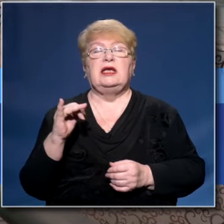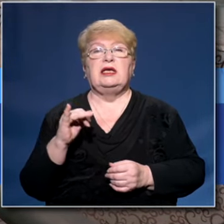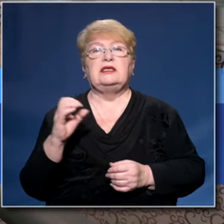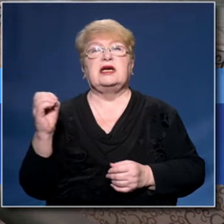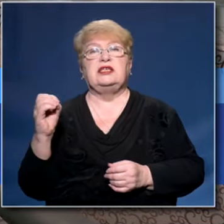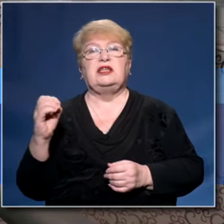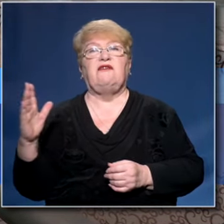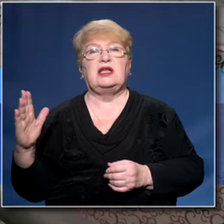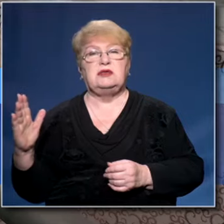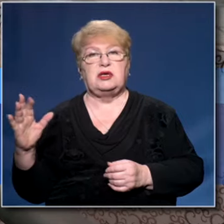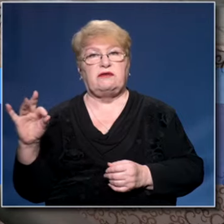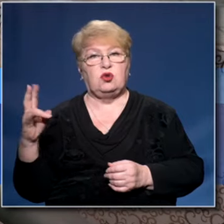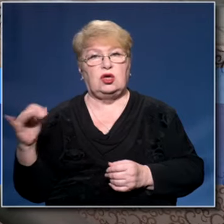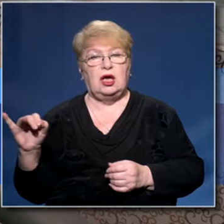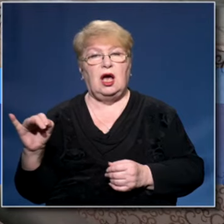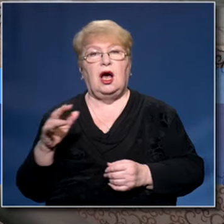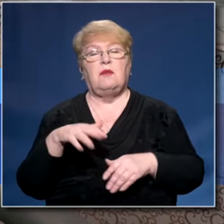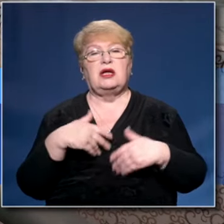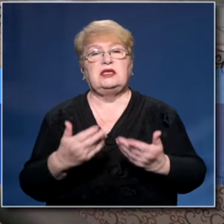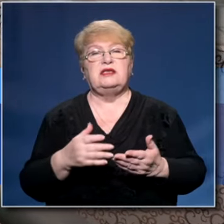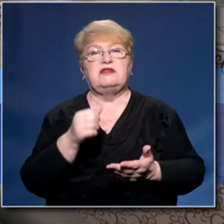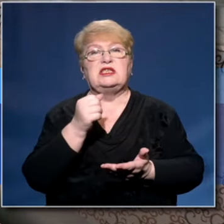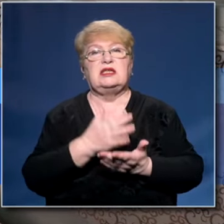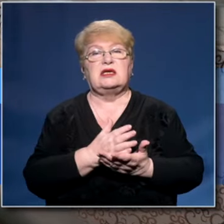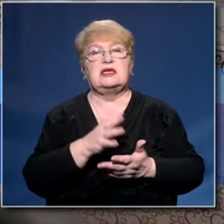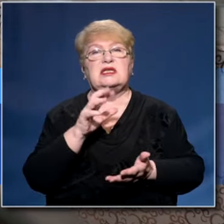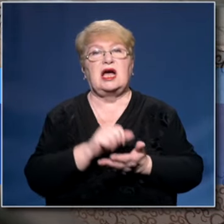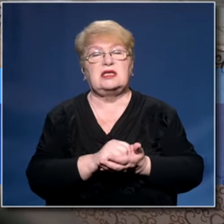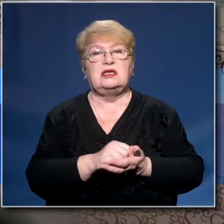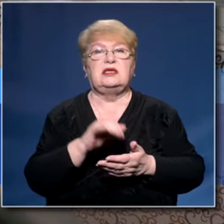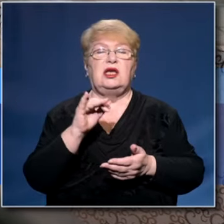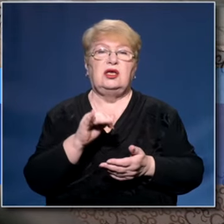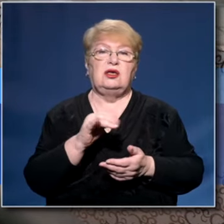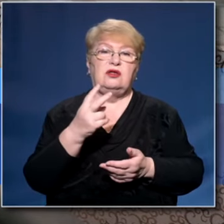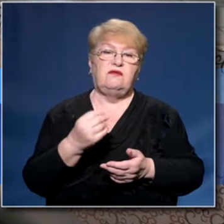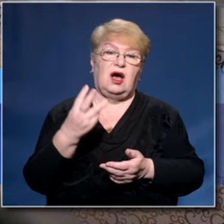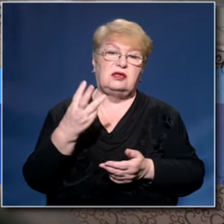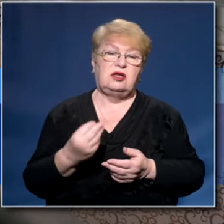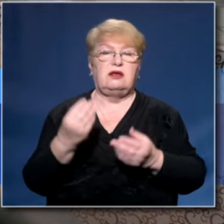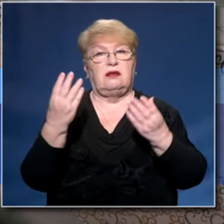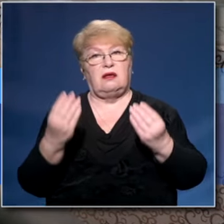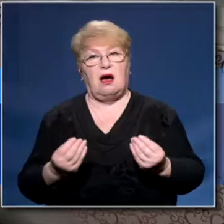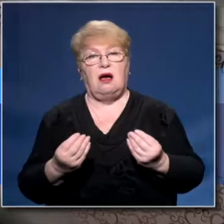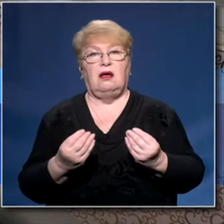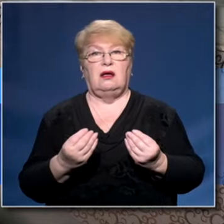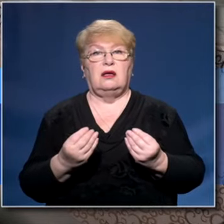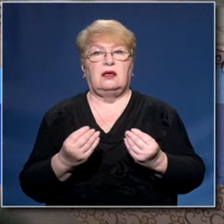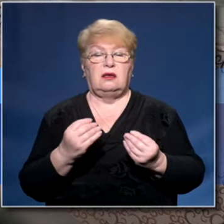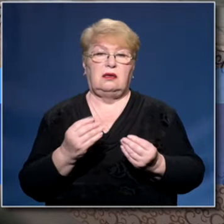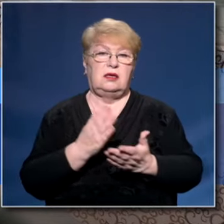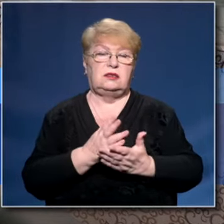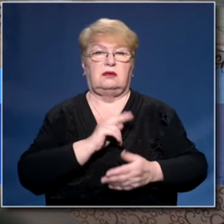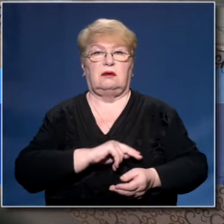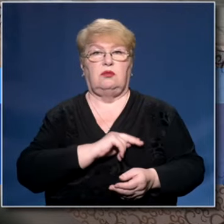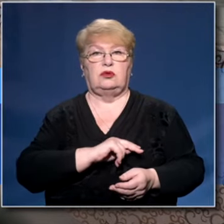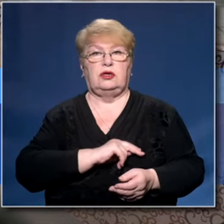Александровна с Екатериной Владимировной обратились в центр занятости и буквально Ну 2-3 дня и